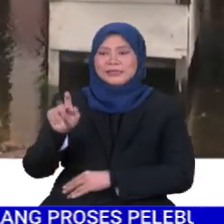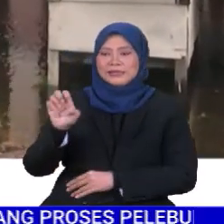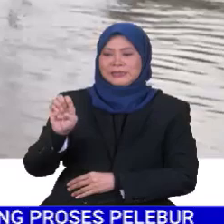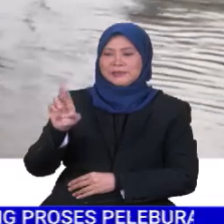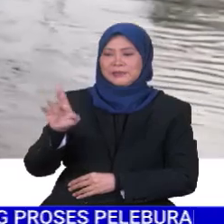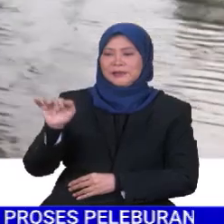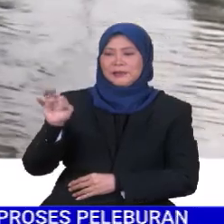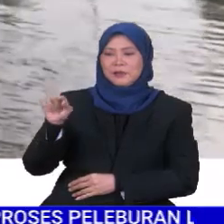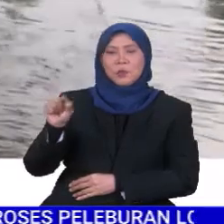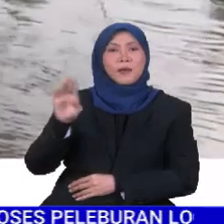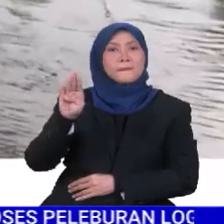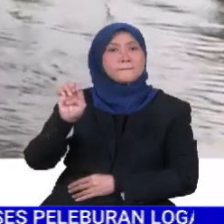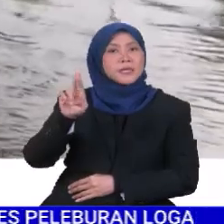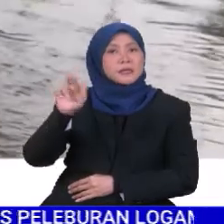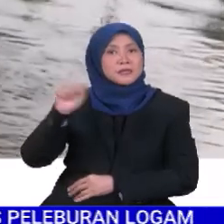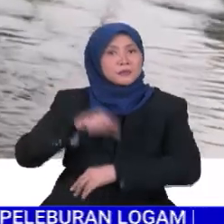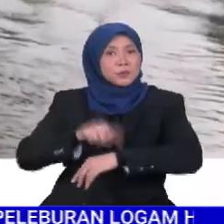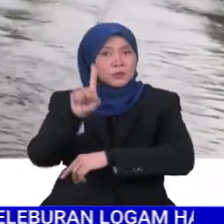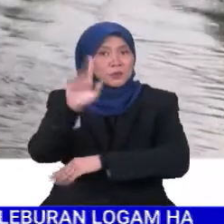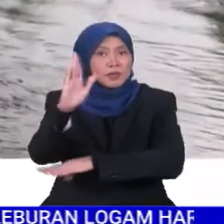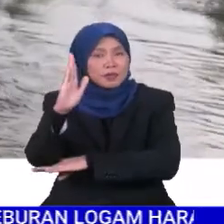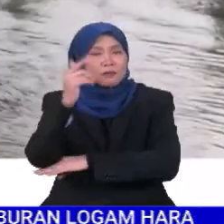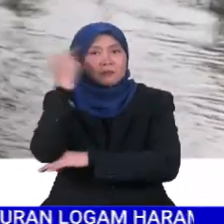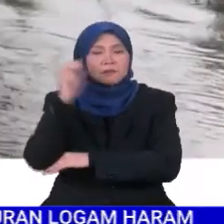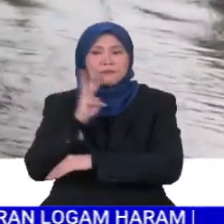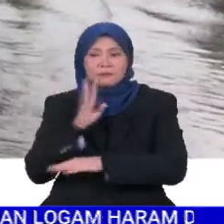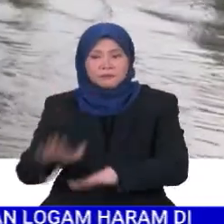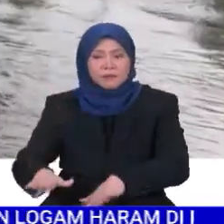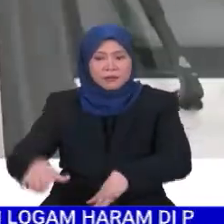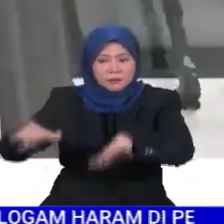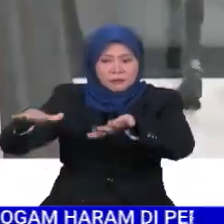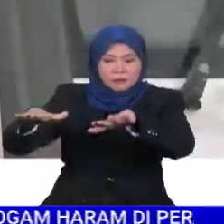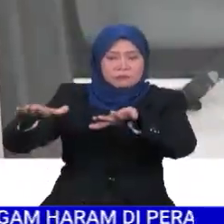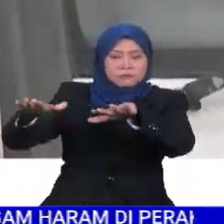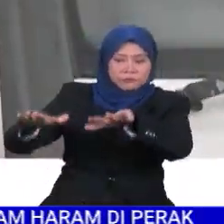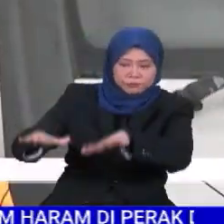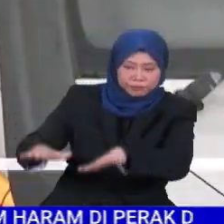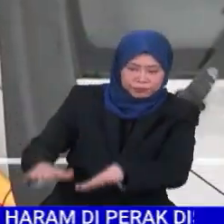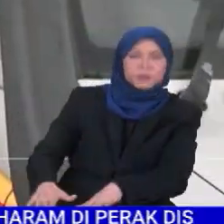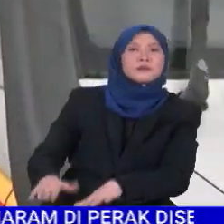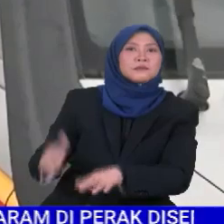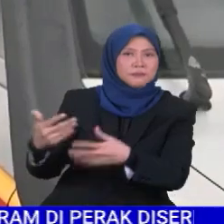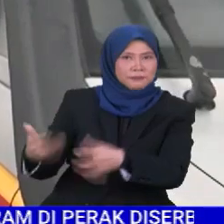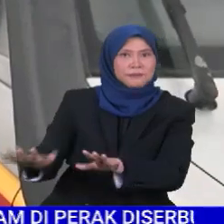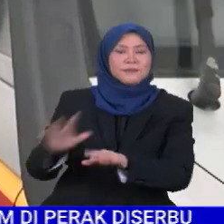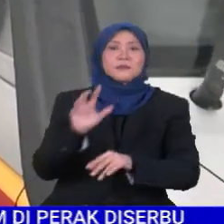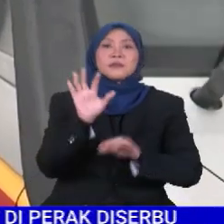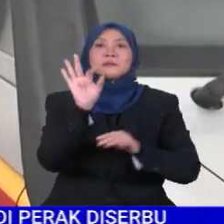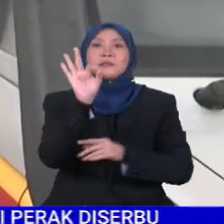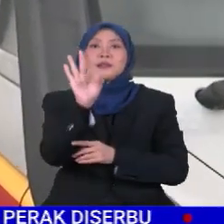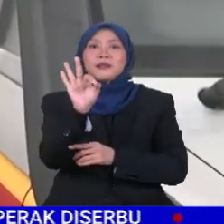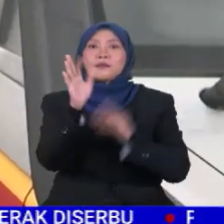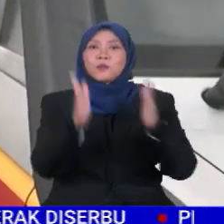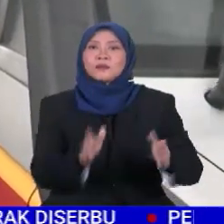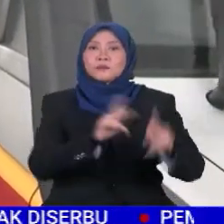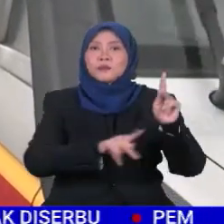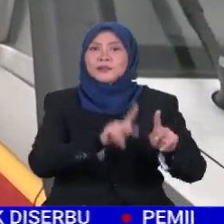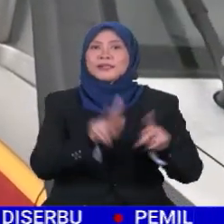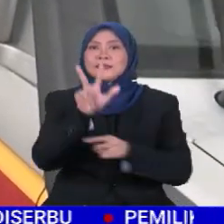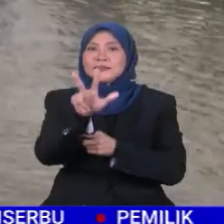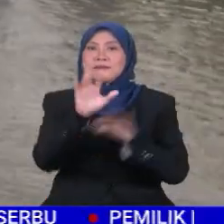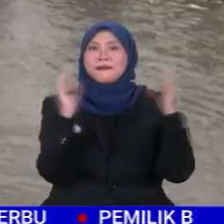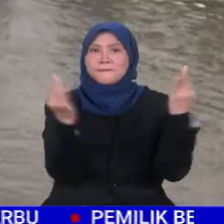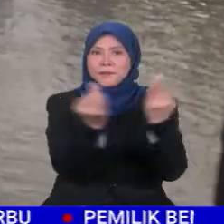Bera pada pukul 1 tengah hari tadi Setelah air banjir didapati surut sepenuhnya kesemua sembilan penduduk daripada tiga buah